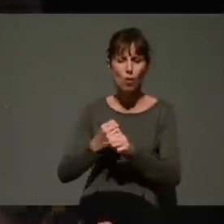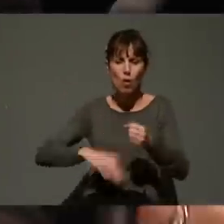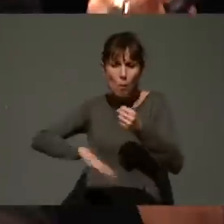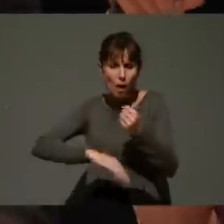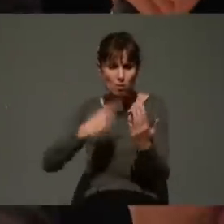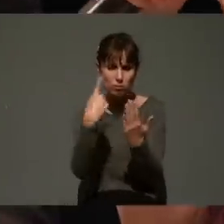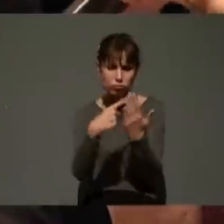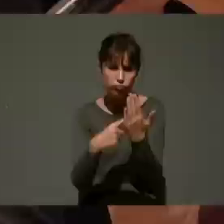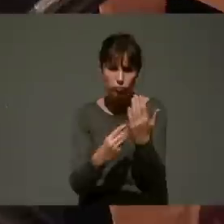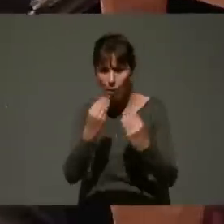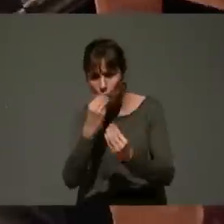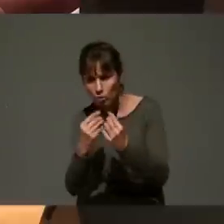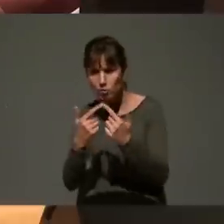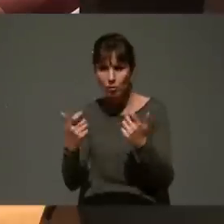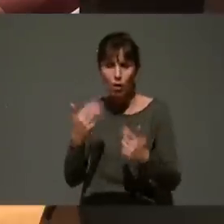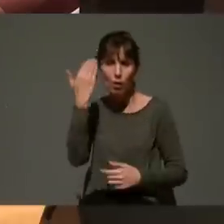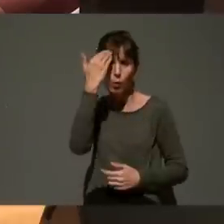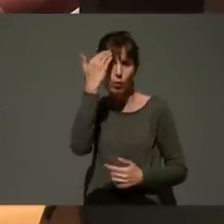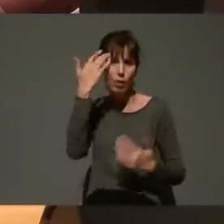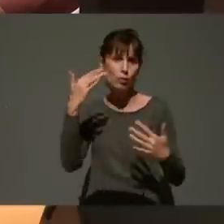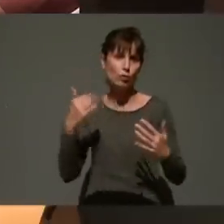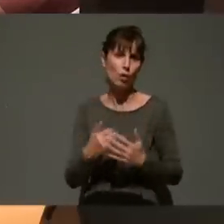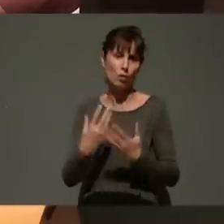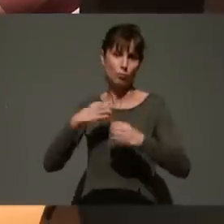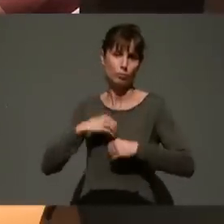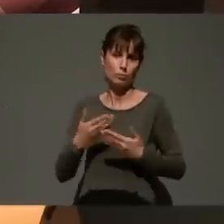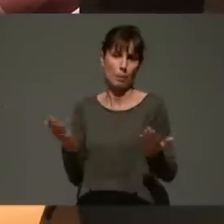connaît. Alors, on va prendre encore une question, monsieur.